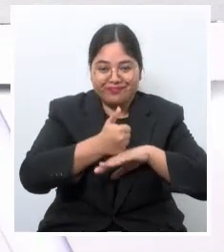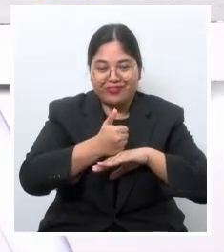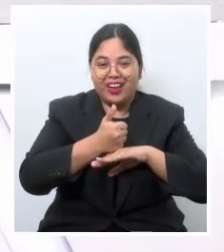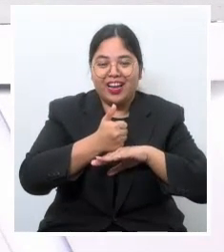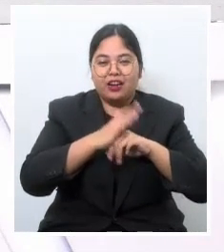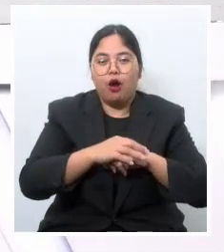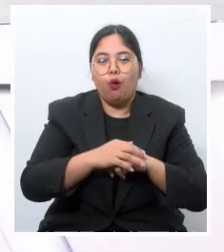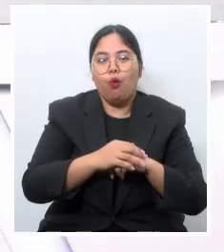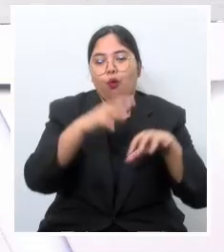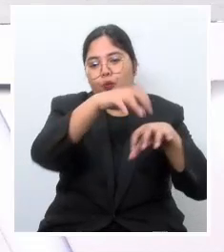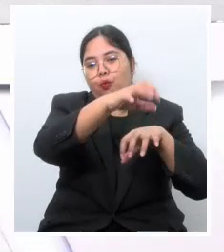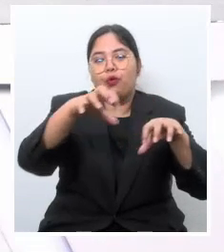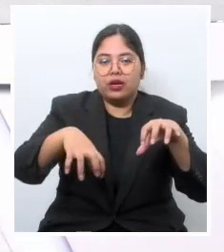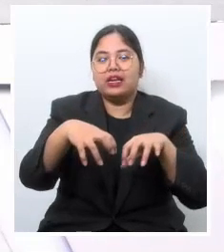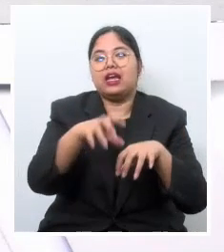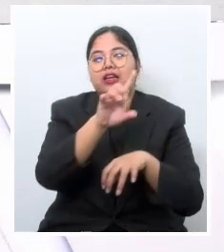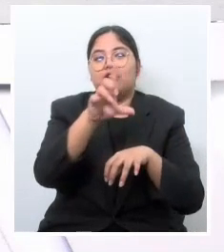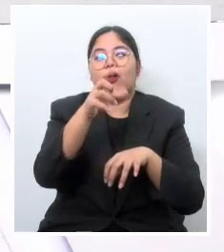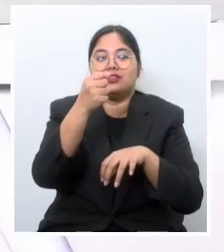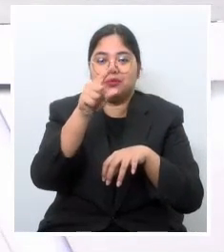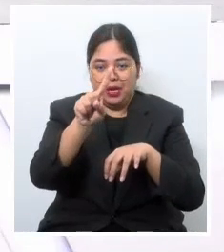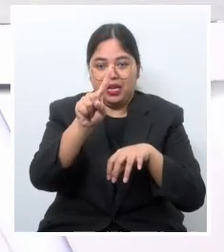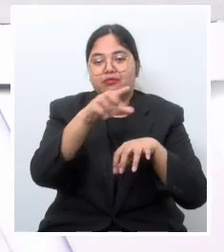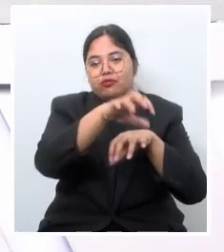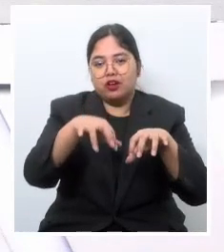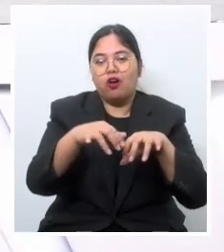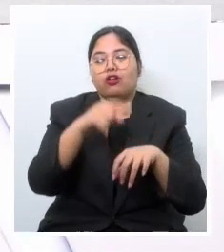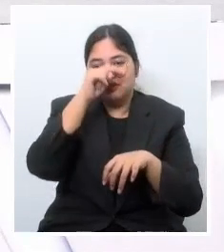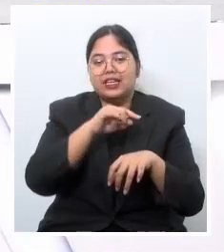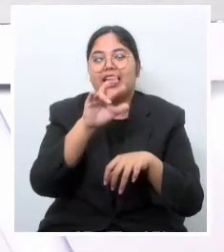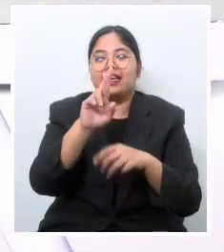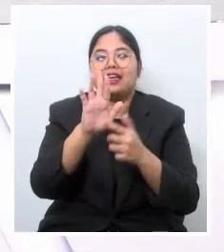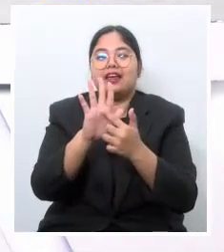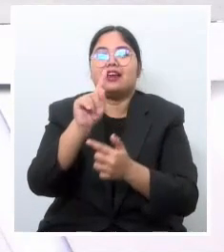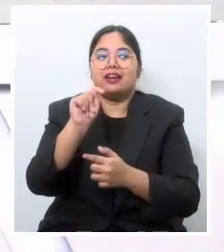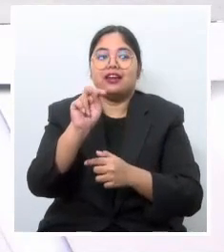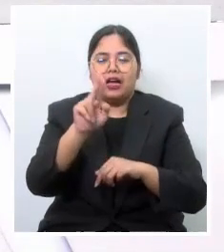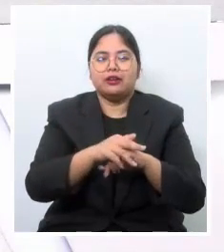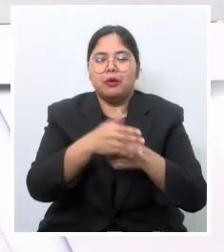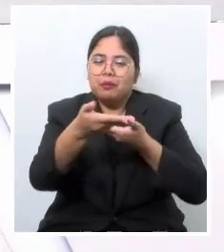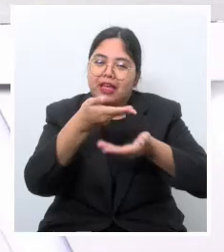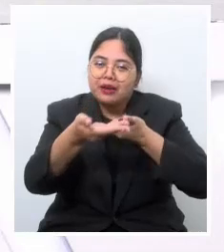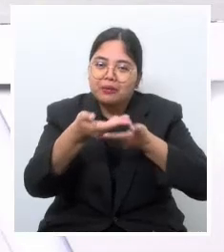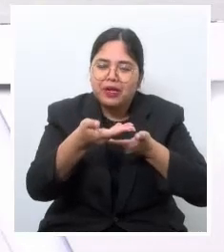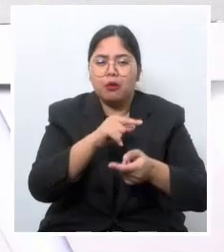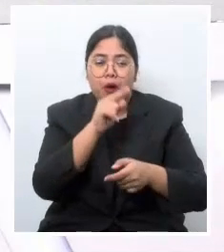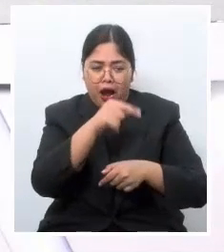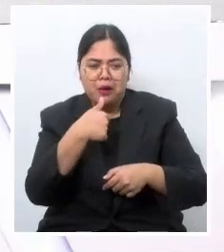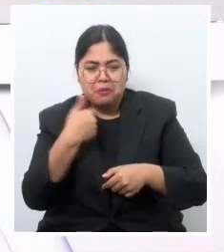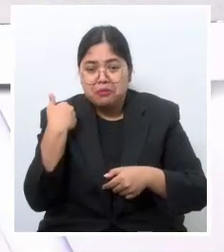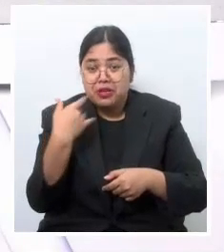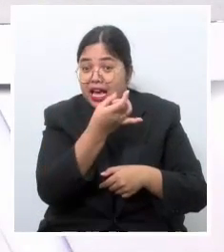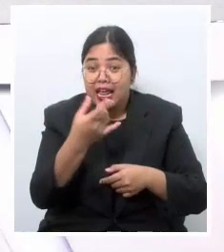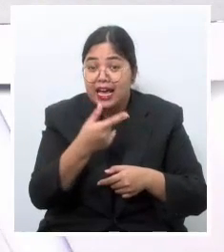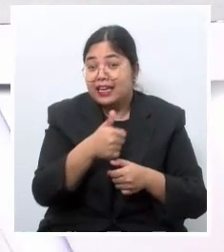111รงโรงเรียนของโรงเรียนไทยรัฐวิทยาด้วยนะคะทำให้มาแลกเปลี่ยนเรียนรู้ค่ะนำสิ่งดีๆที่เกิดขึ้นในที่ประชุมไป